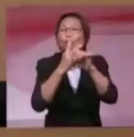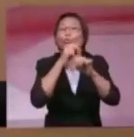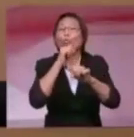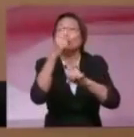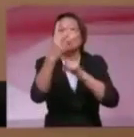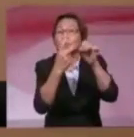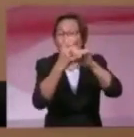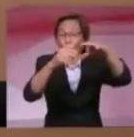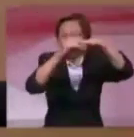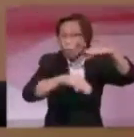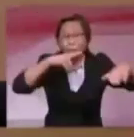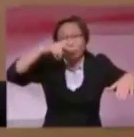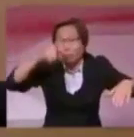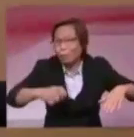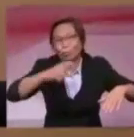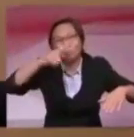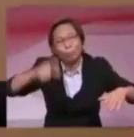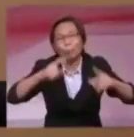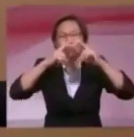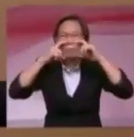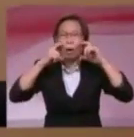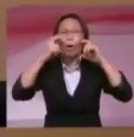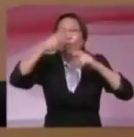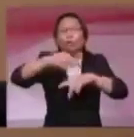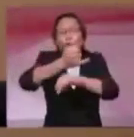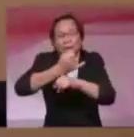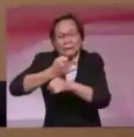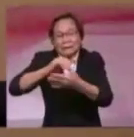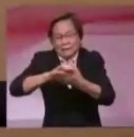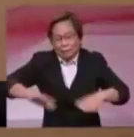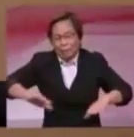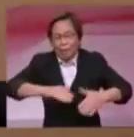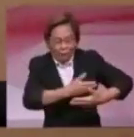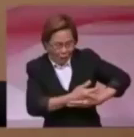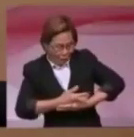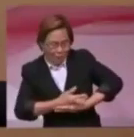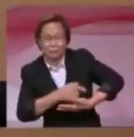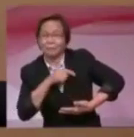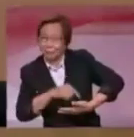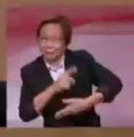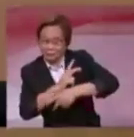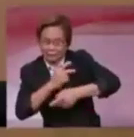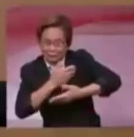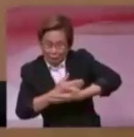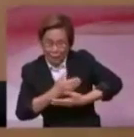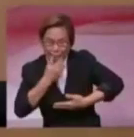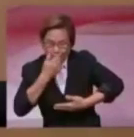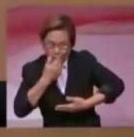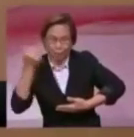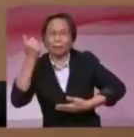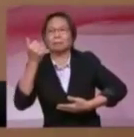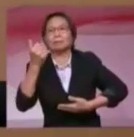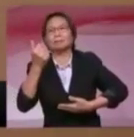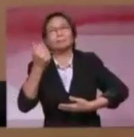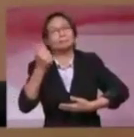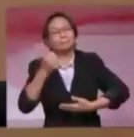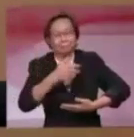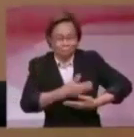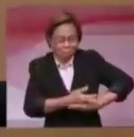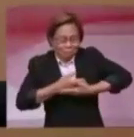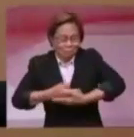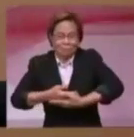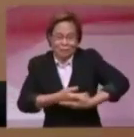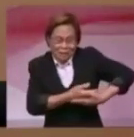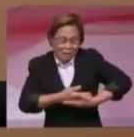pakai emas tetapi untuk menjaga keselamatan anak kecil adalah lebih baik tidak dibawa